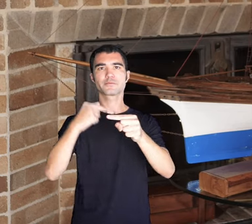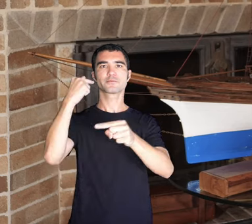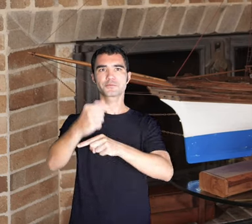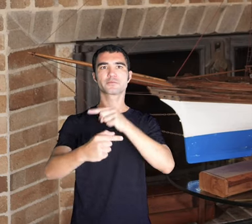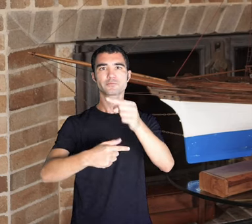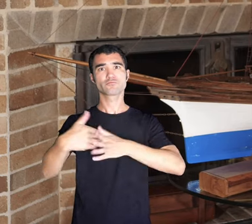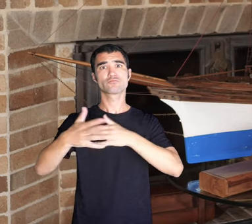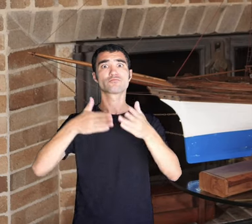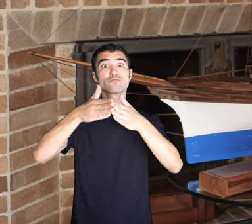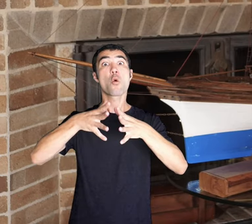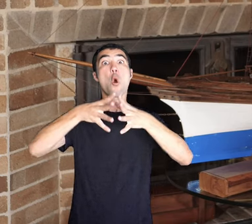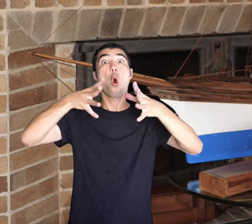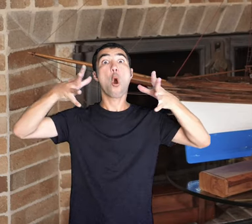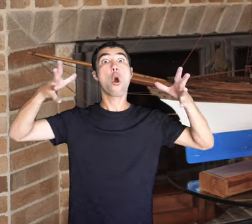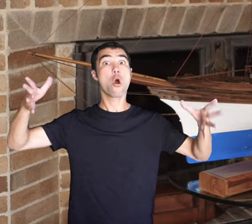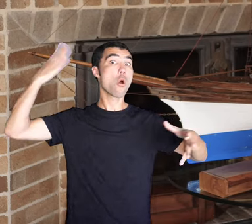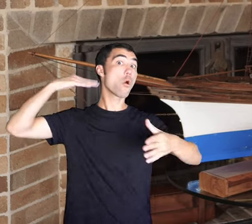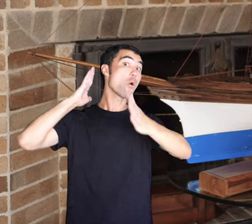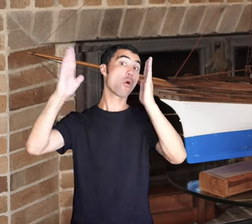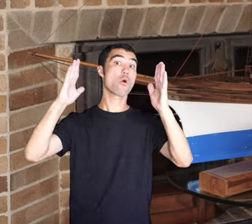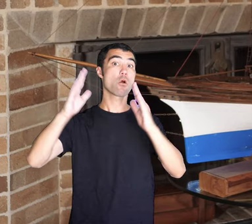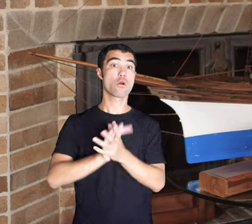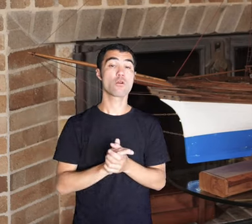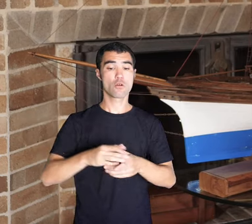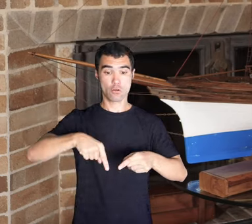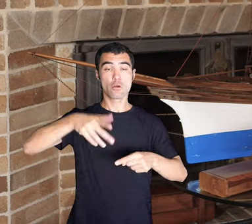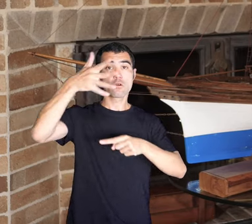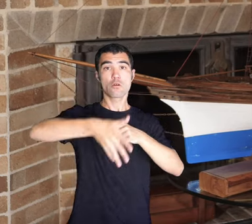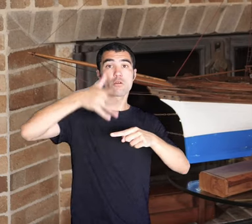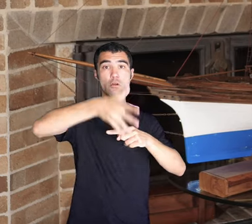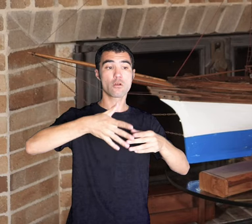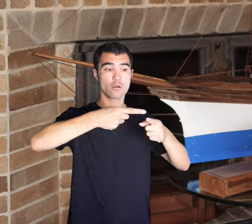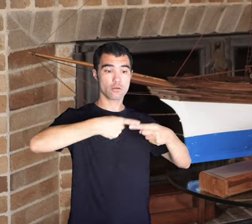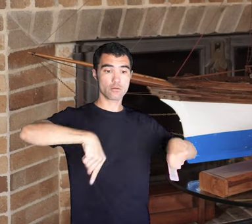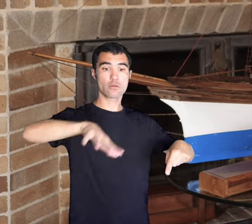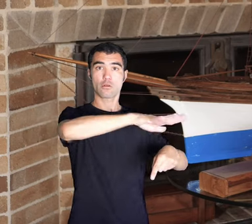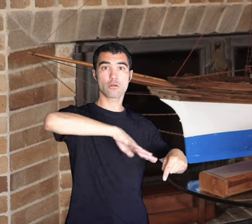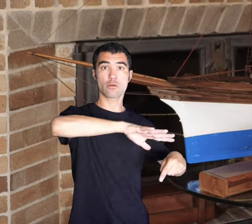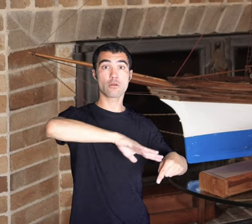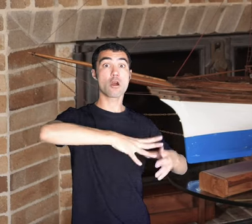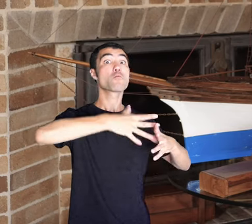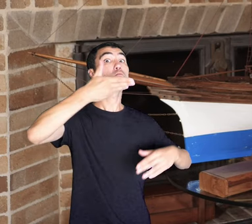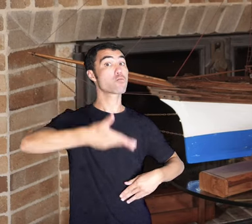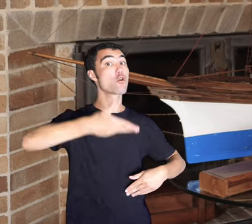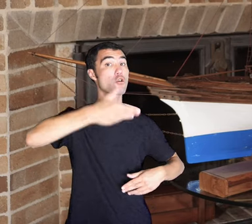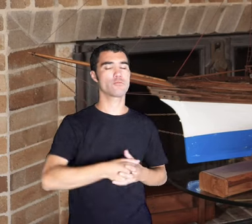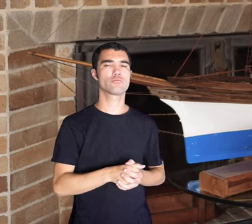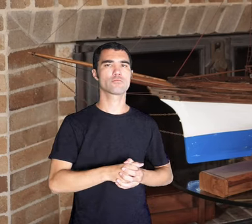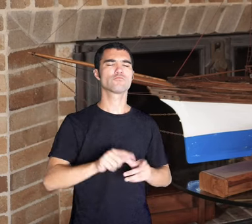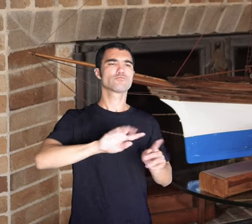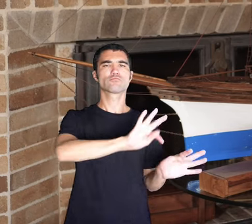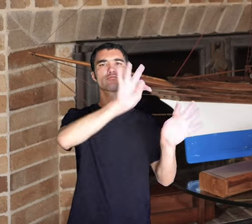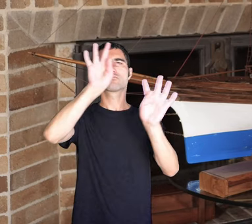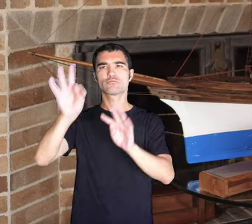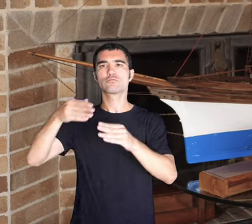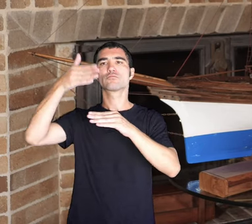i feien barcos grossos. En aquell temps hi havia una drassana bastant important. I també després se dedicaren